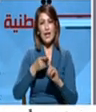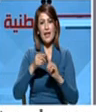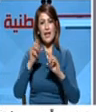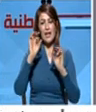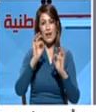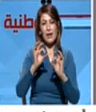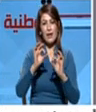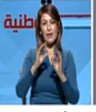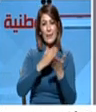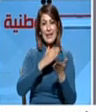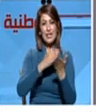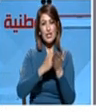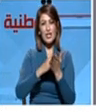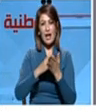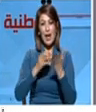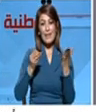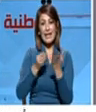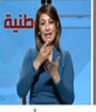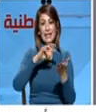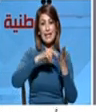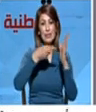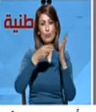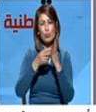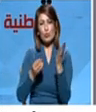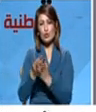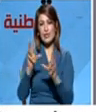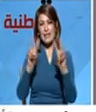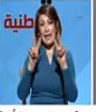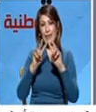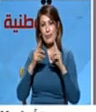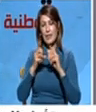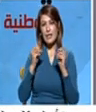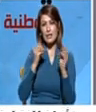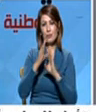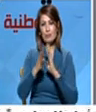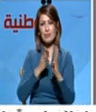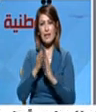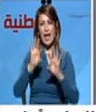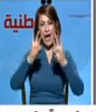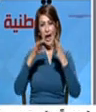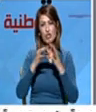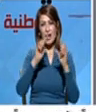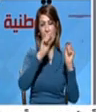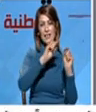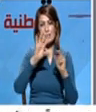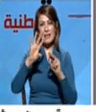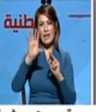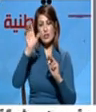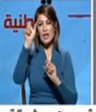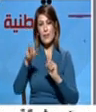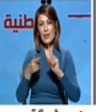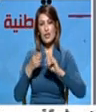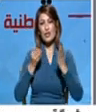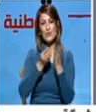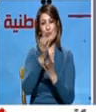انترنيت من غير انترنيت نجم يستعمل يستعمل 10 17 ملجم يعمل